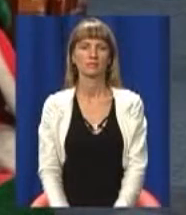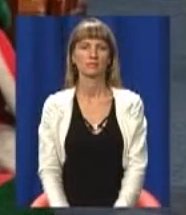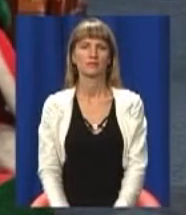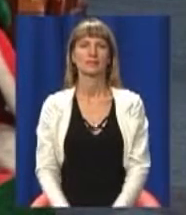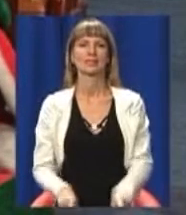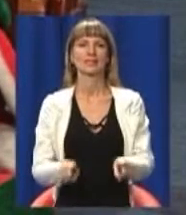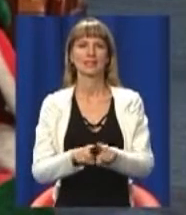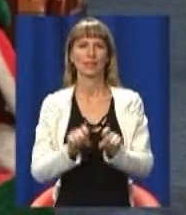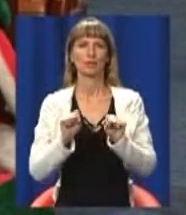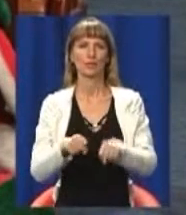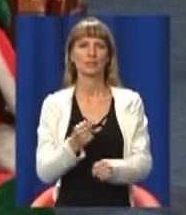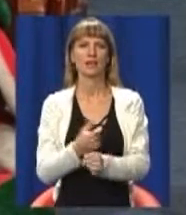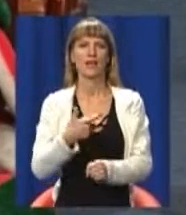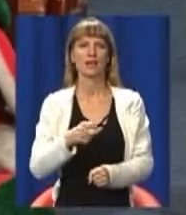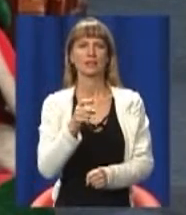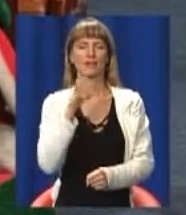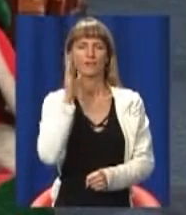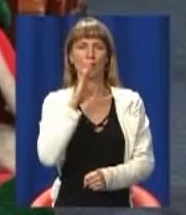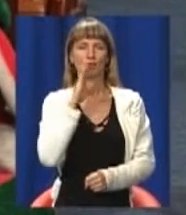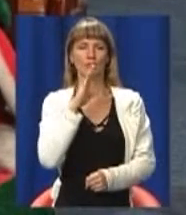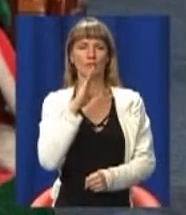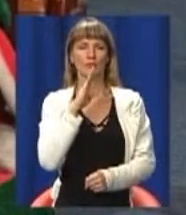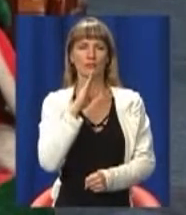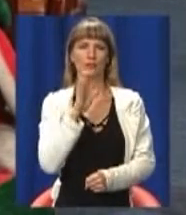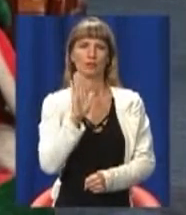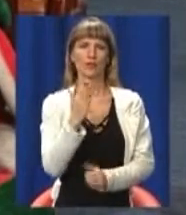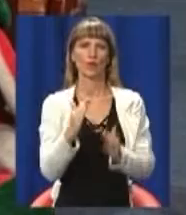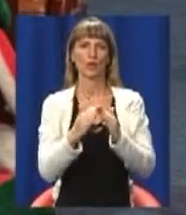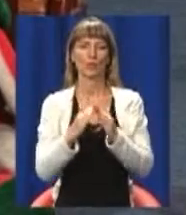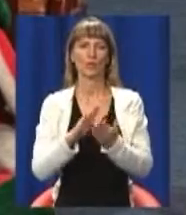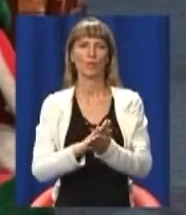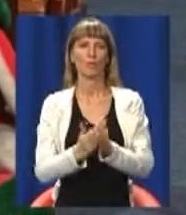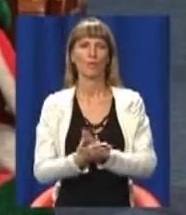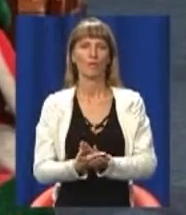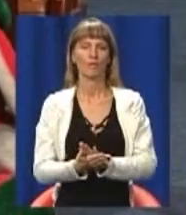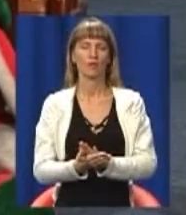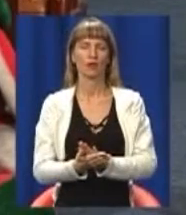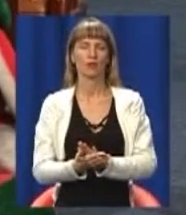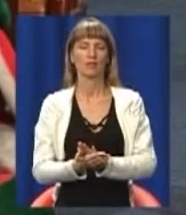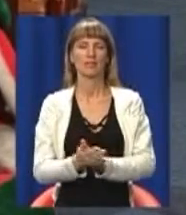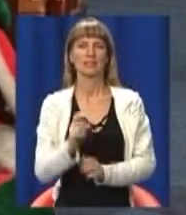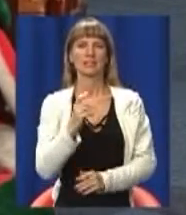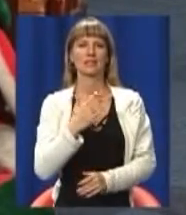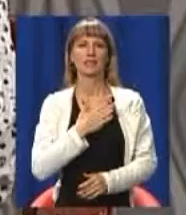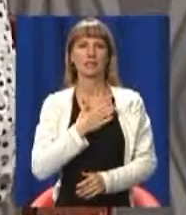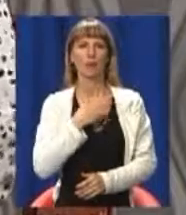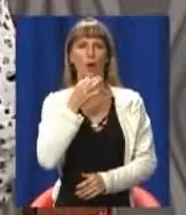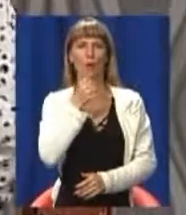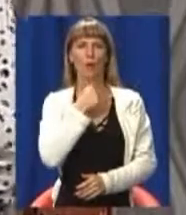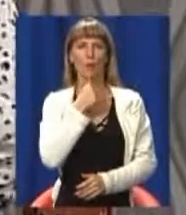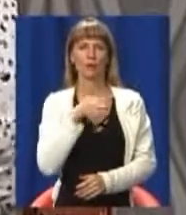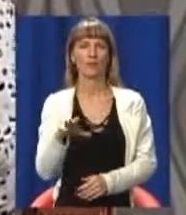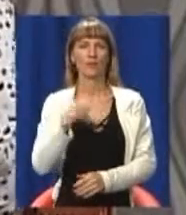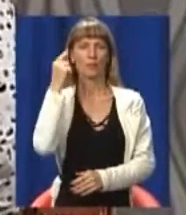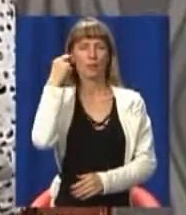Ось так можна зробити газовану воду, ну, майже в домашніх умовах. Ну, з нашим опитом все зрозуміло. Ну,